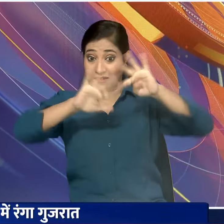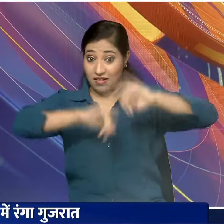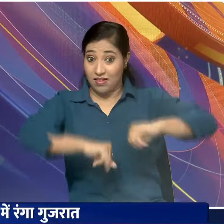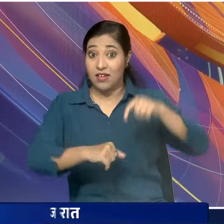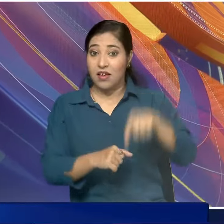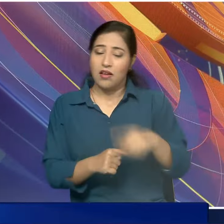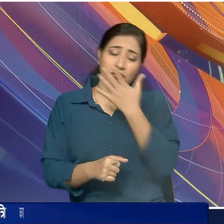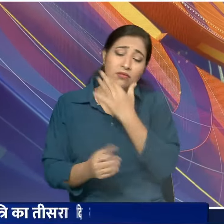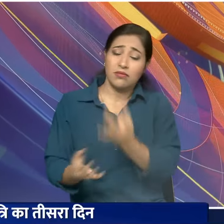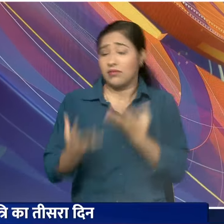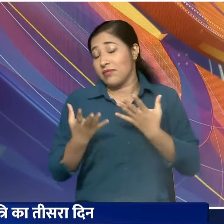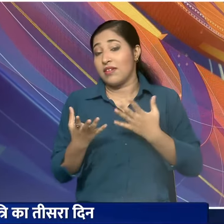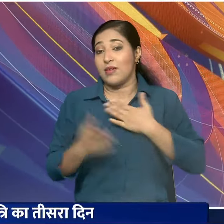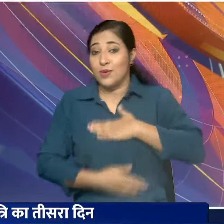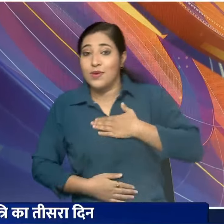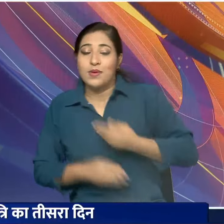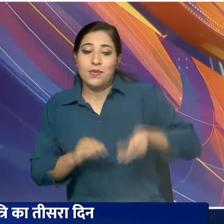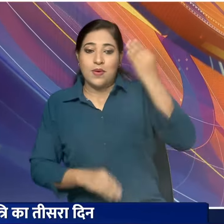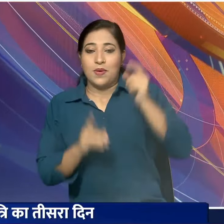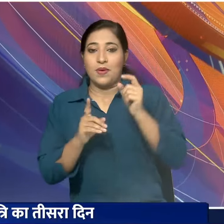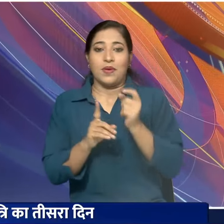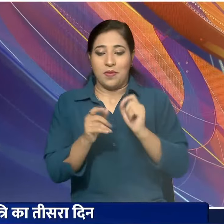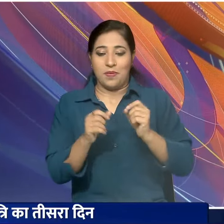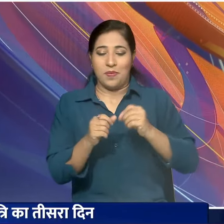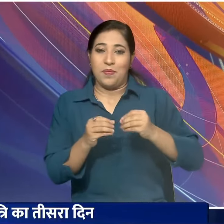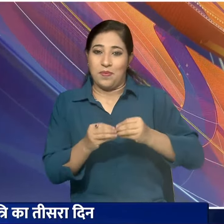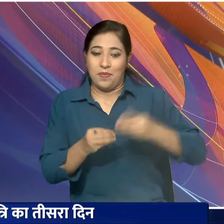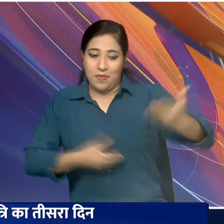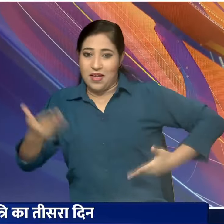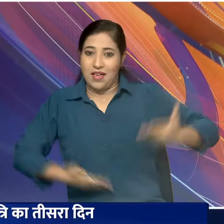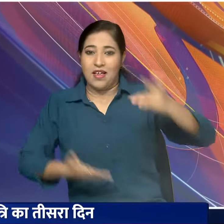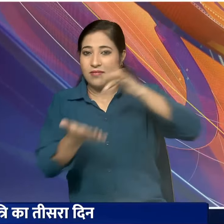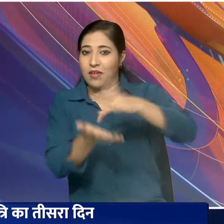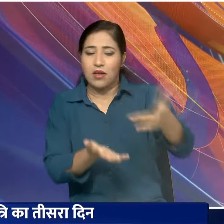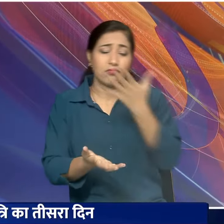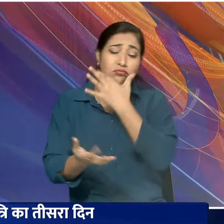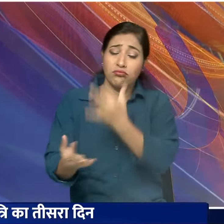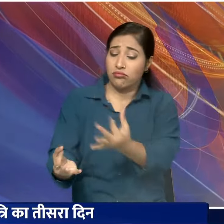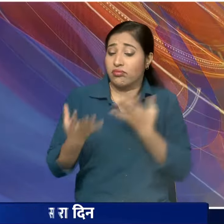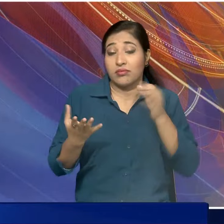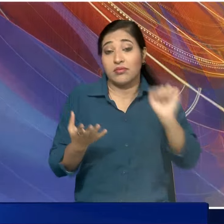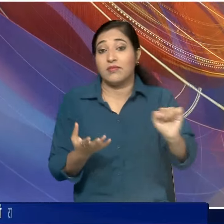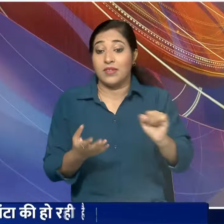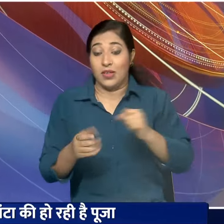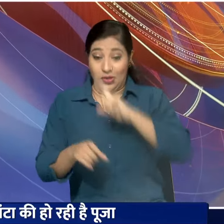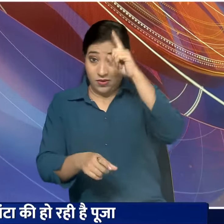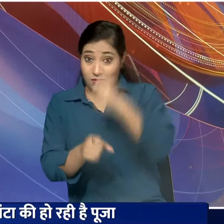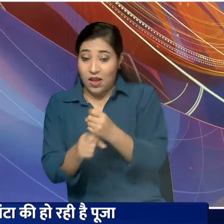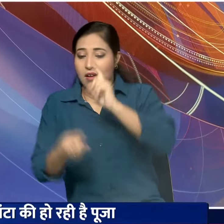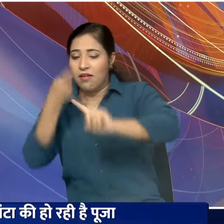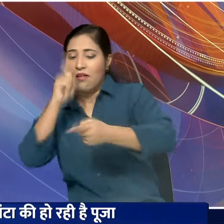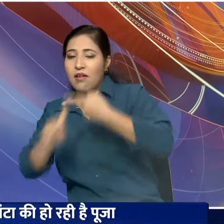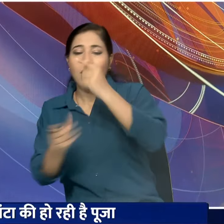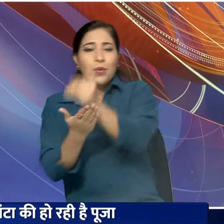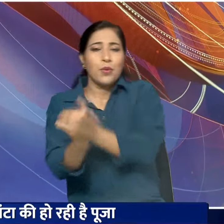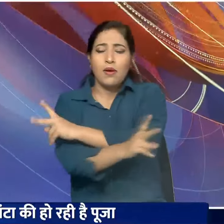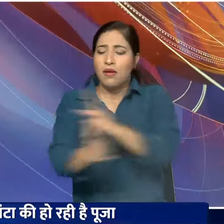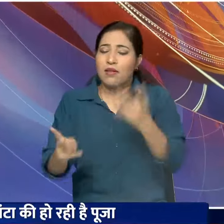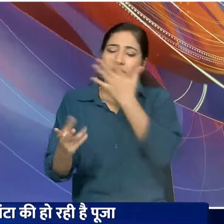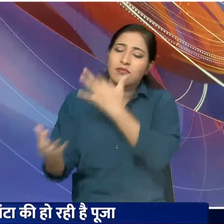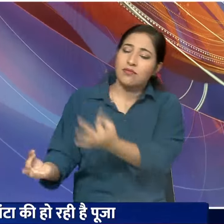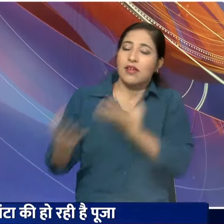ही निराली होती है। पश्चिम बंगाल में दुर्गा पंडाल की आभा अनोखी होती है, तो गुजरात में दांडिया महोत्सव अपनी ही